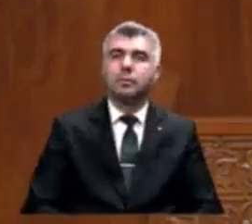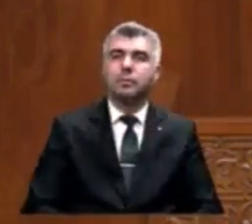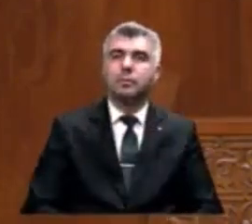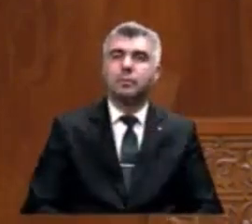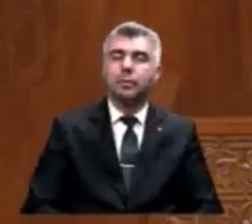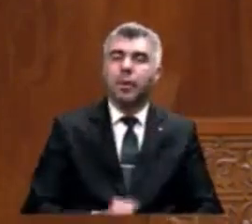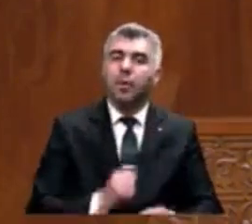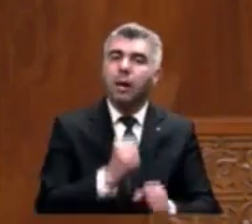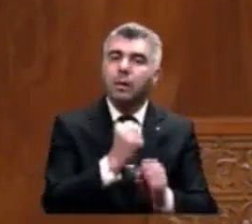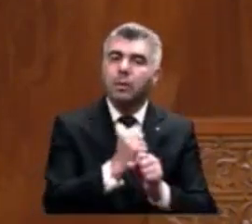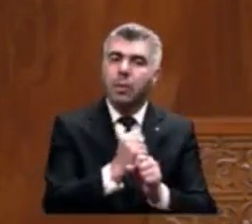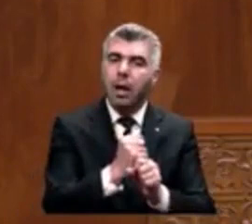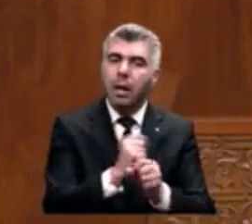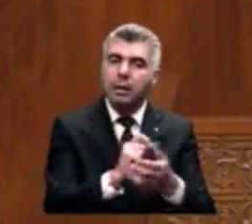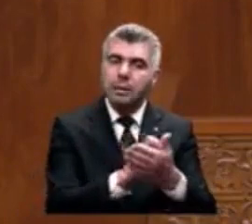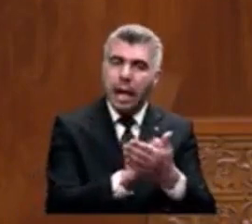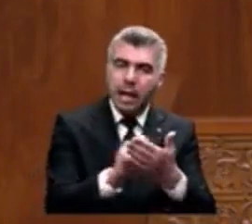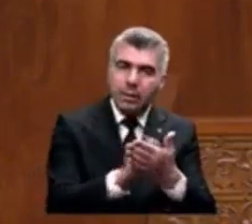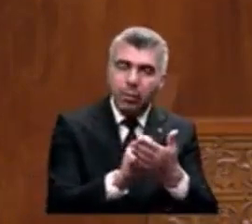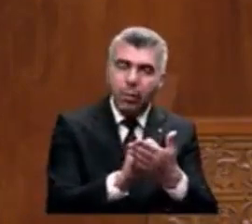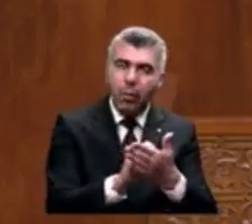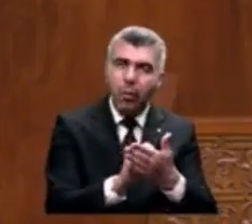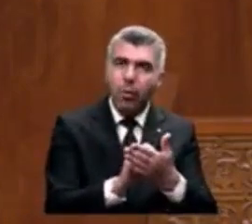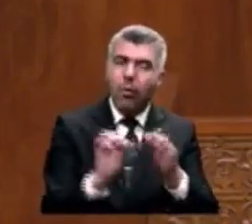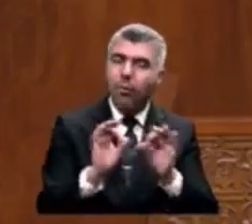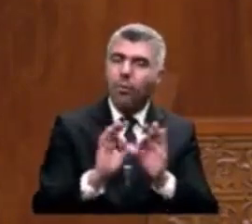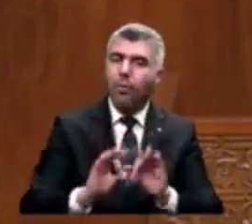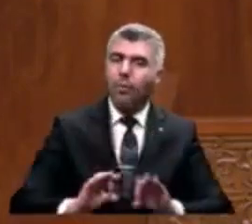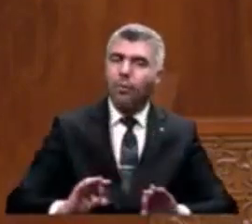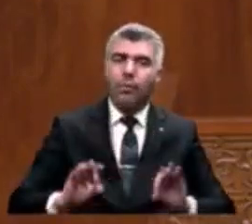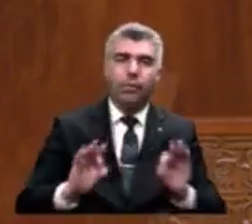وتيخدموا بلا ما يحسبوا ولا بلا ما